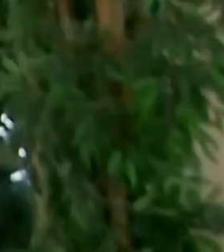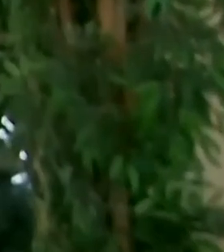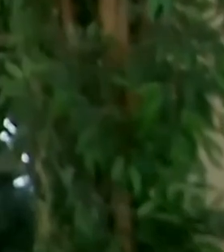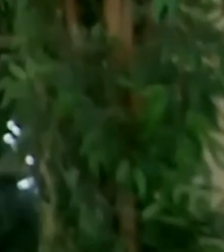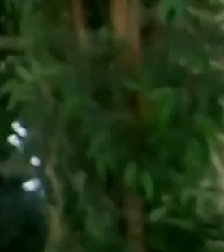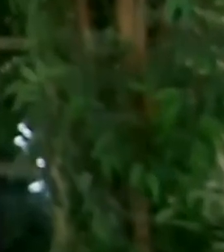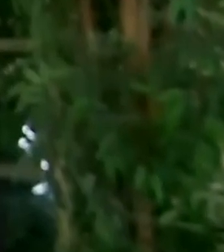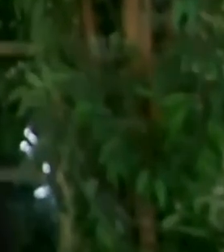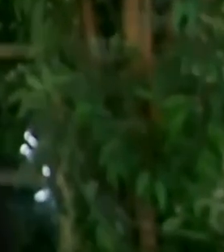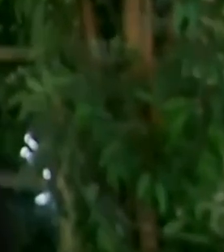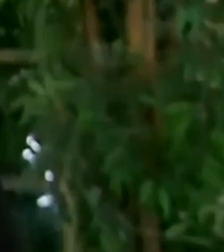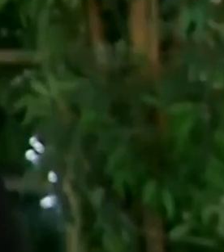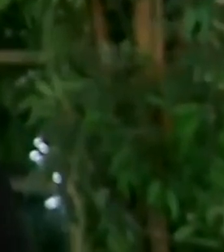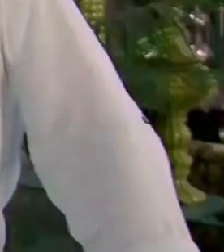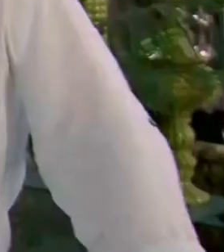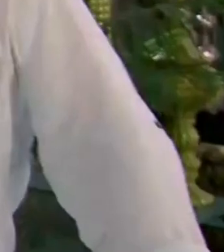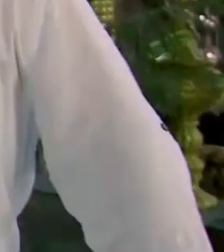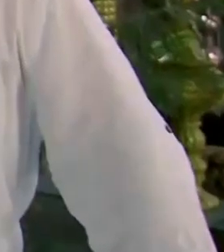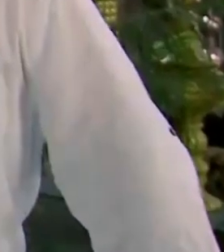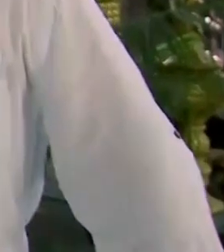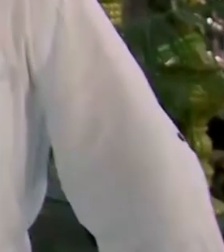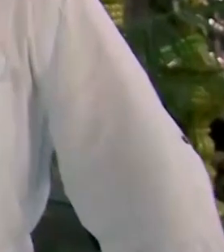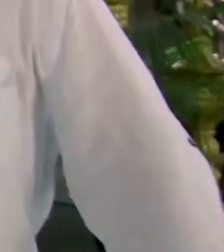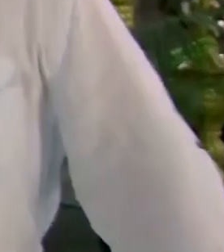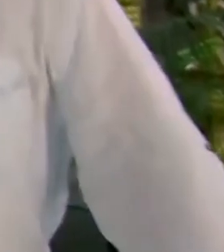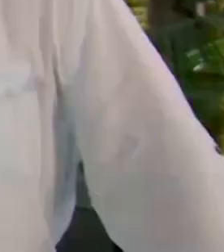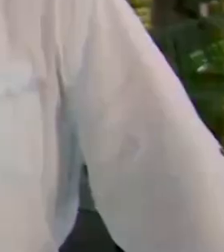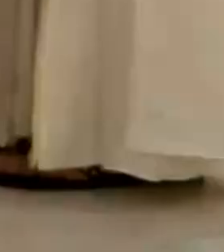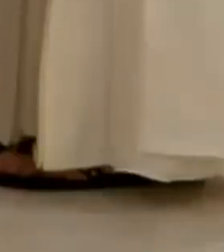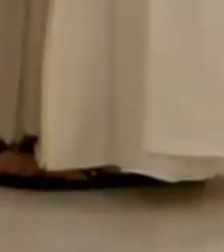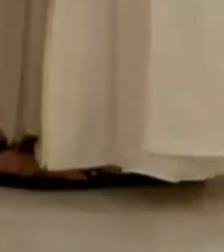de ayağı kesik sandalyeyi tutuyor. Rüyam sinsice gülmeye başladı.